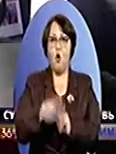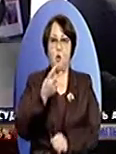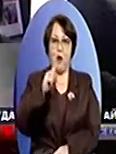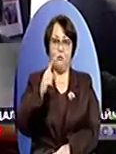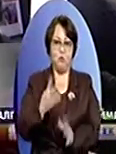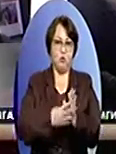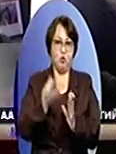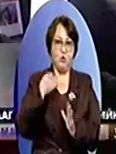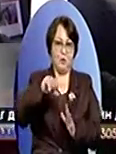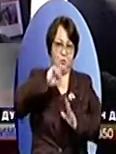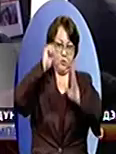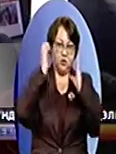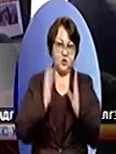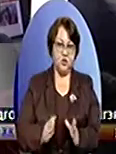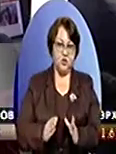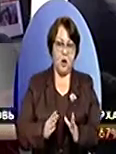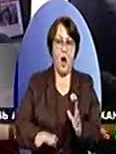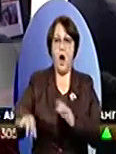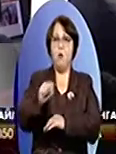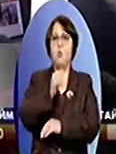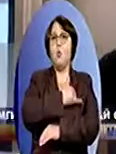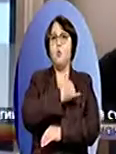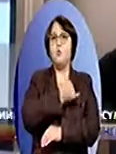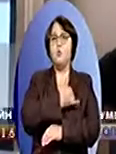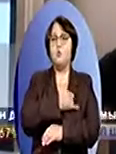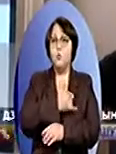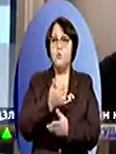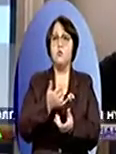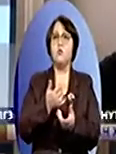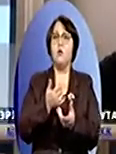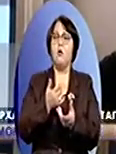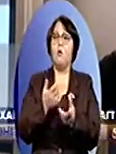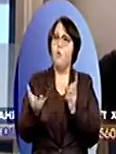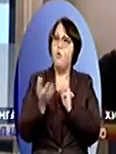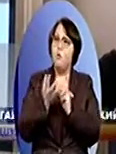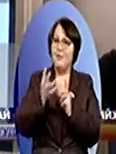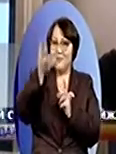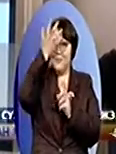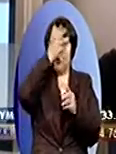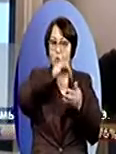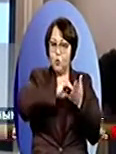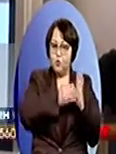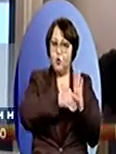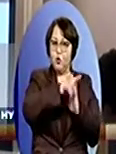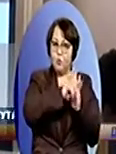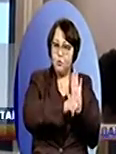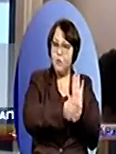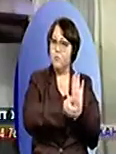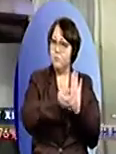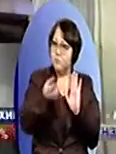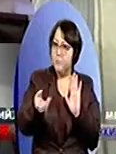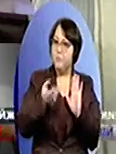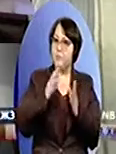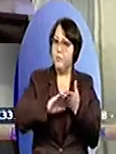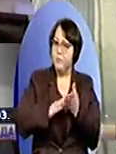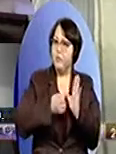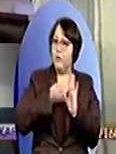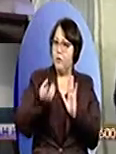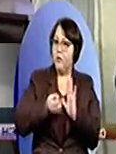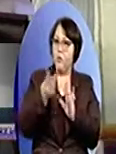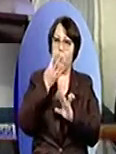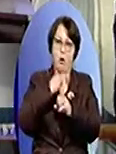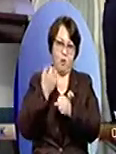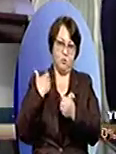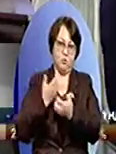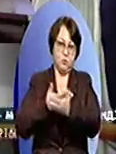онд шийдвэрлэн гэсэн юм. Мөн тэрээр аймгийн удирдлагуудаа уулзаж засгийн газрыг хэрэгжүүлж байгаа төсөл хөтөлбөрийг танилцуулж төрийн албан хаагчдад үүрэг